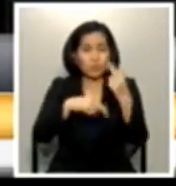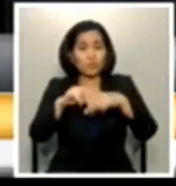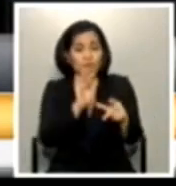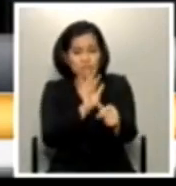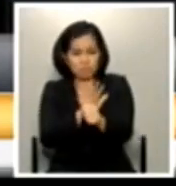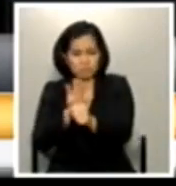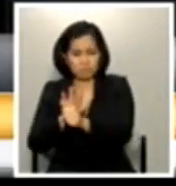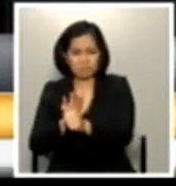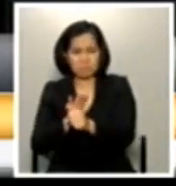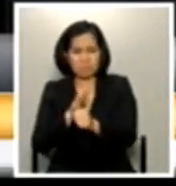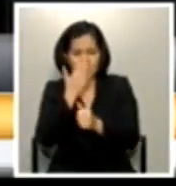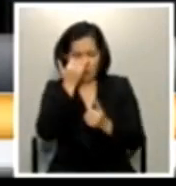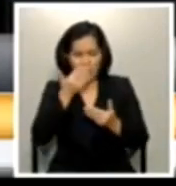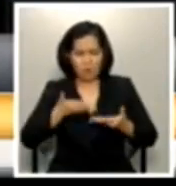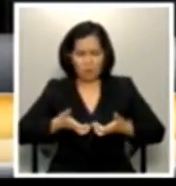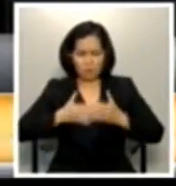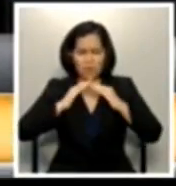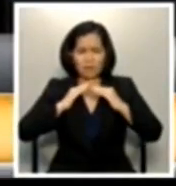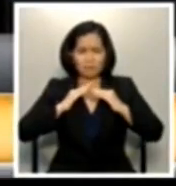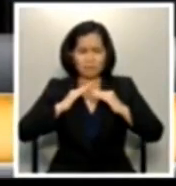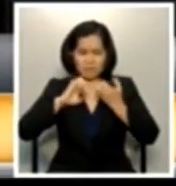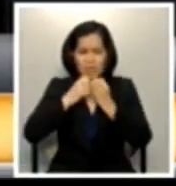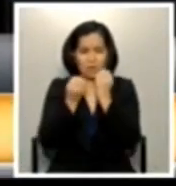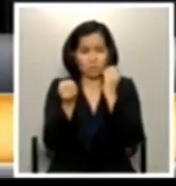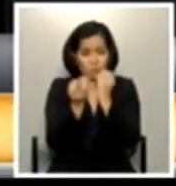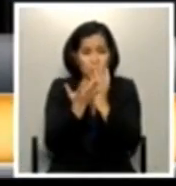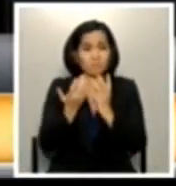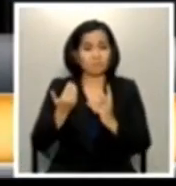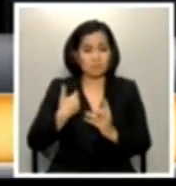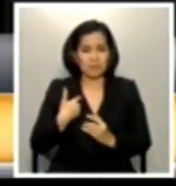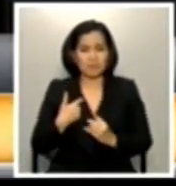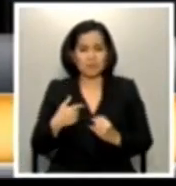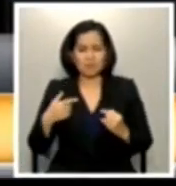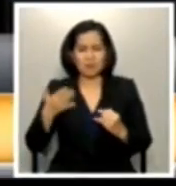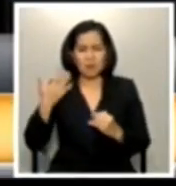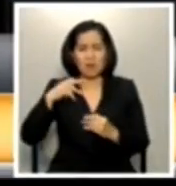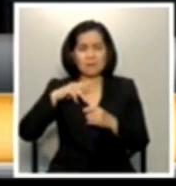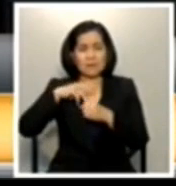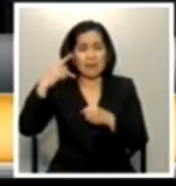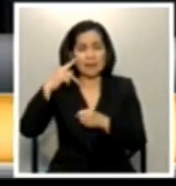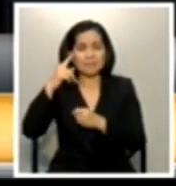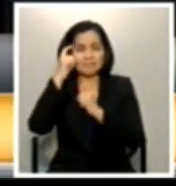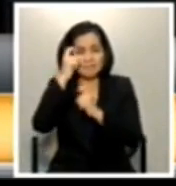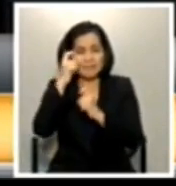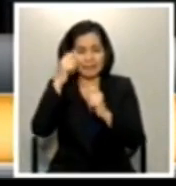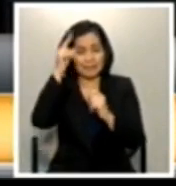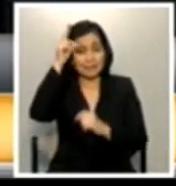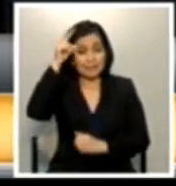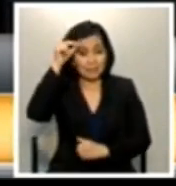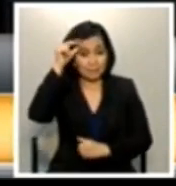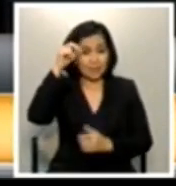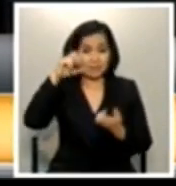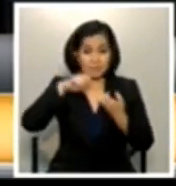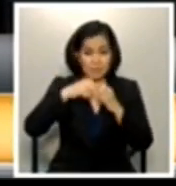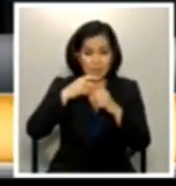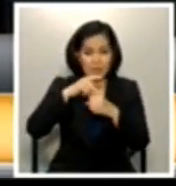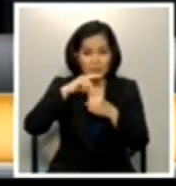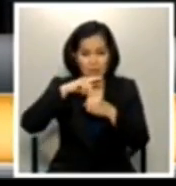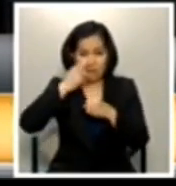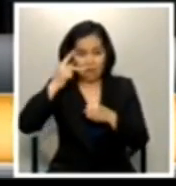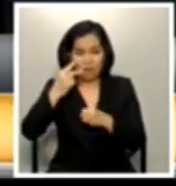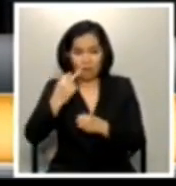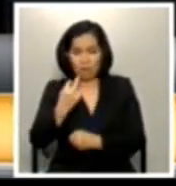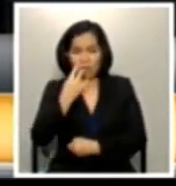ะครับถึงเทคโนโลยีการผลิตกระแสไฟฟ้าจะดียังไงก็แล้วแต่ก๊าซพิษสมัยก่อนที่ลำปางเรามีปัญหาเรื่องก๊าซซัลเฟอร์ไ